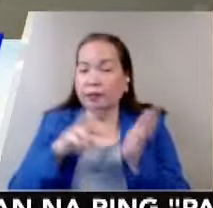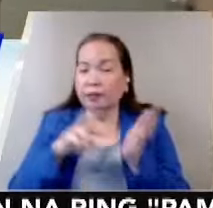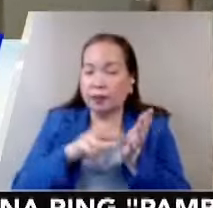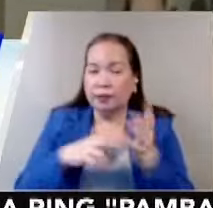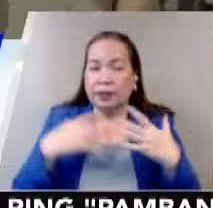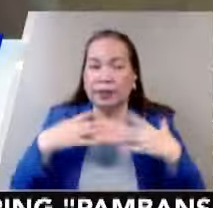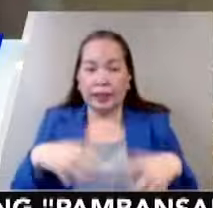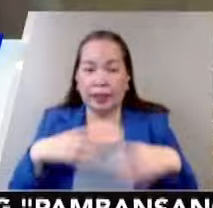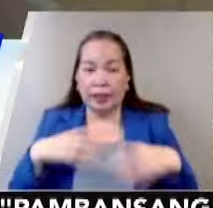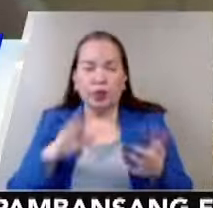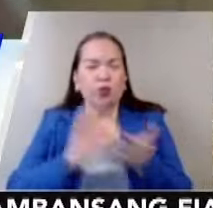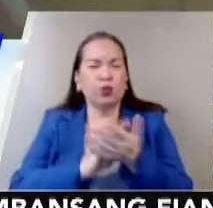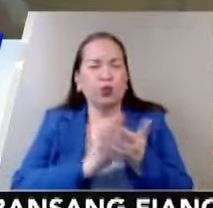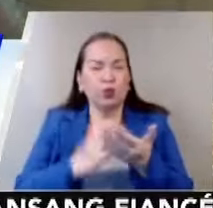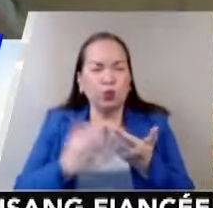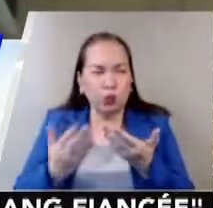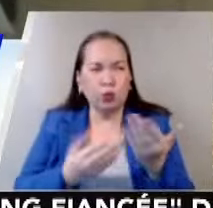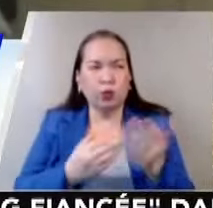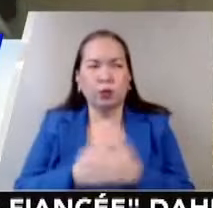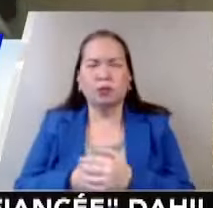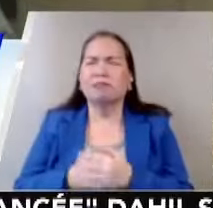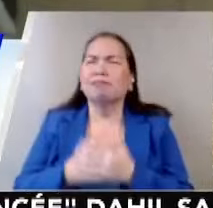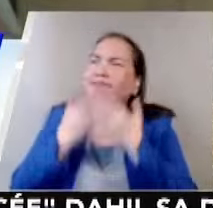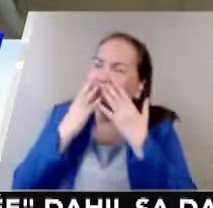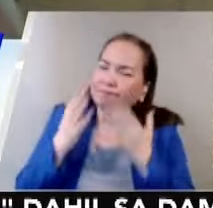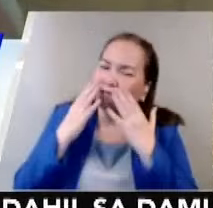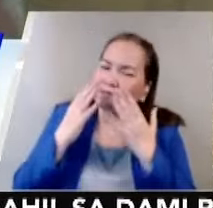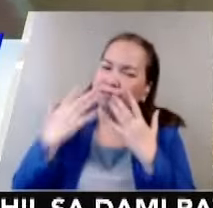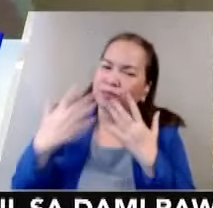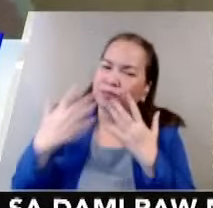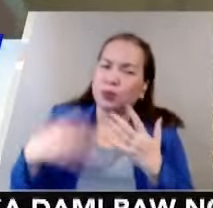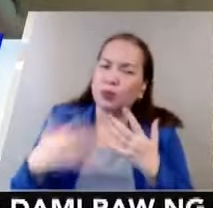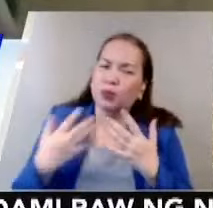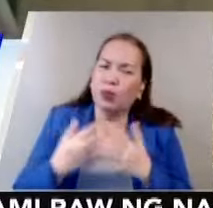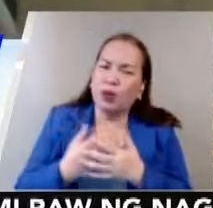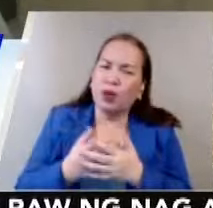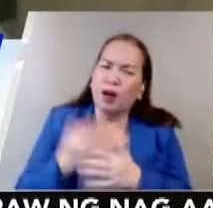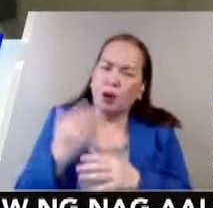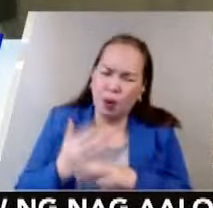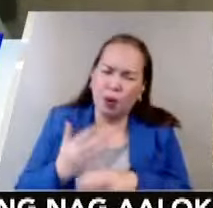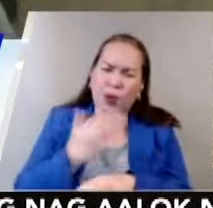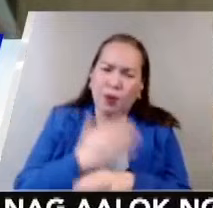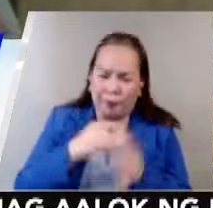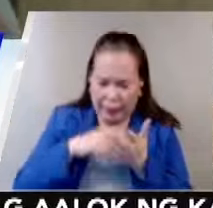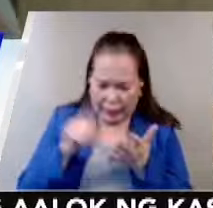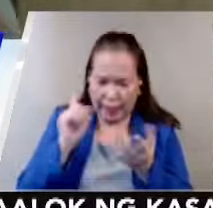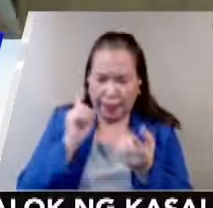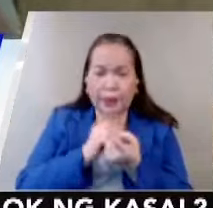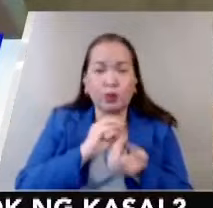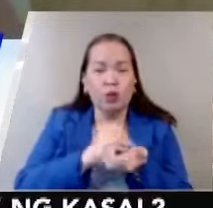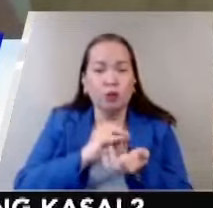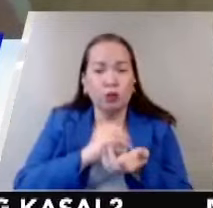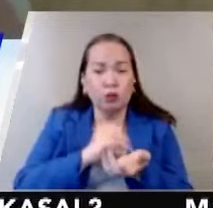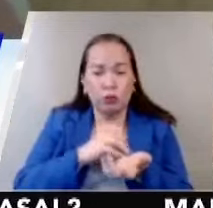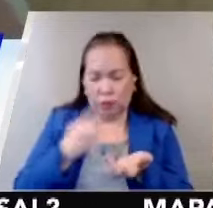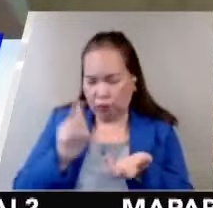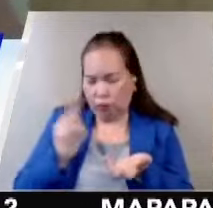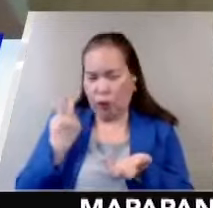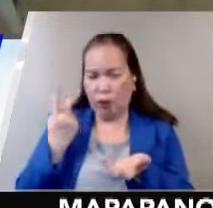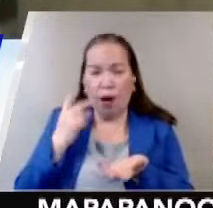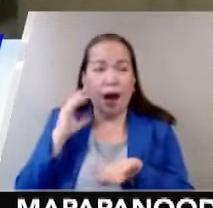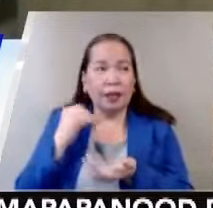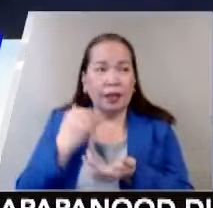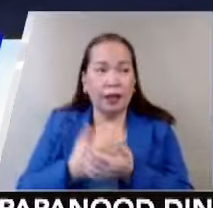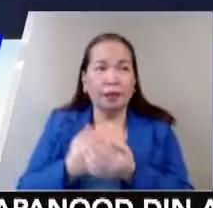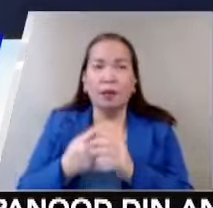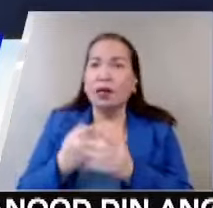supplies. Maraming salamat at pagpapaano na patsikap kami dalawa ng anak ko at sa mga tinulong ang